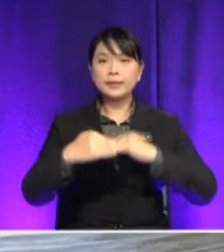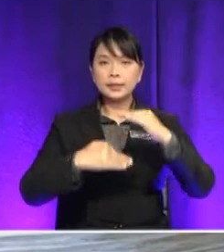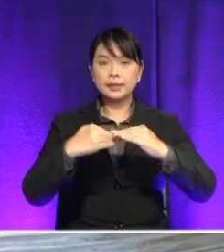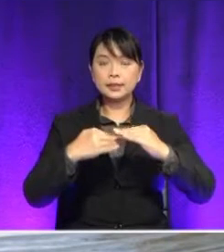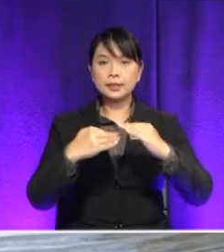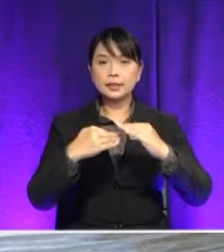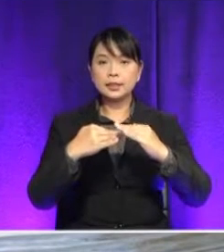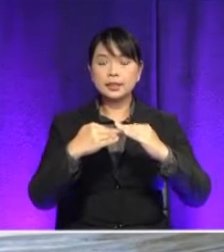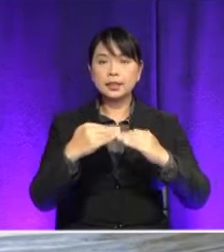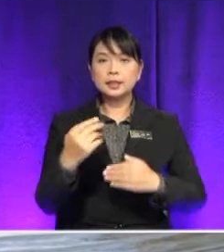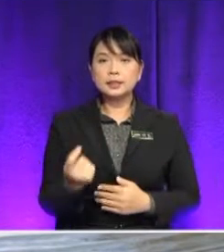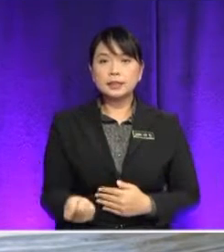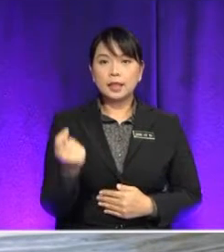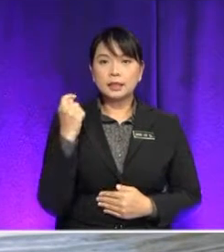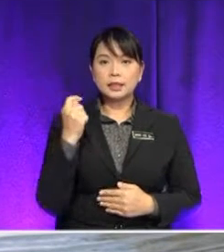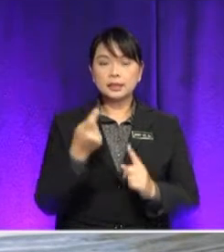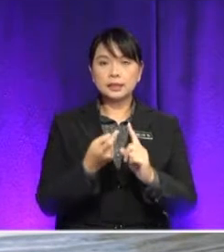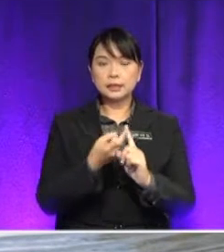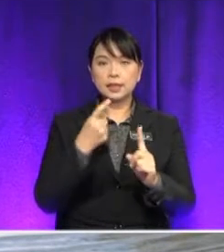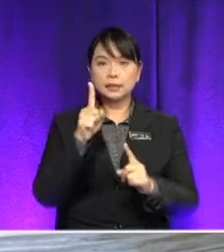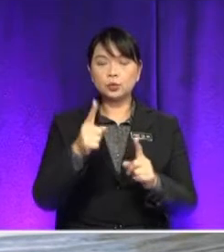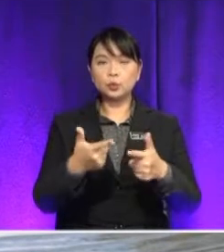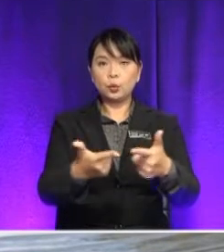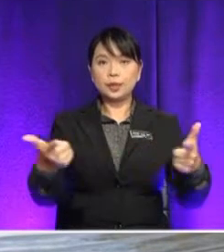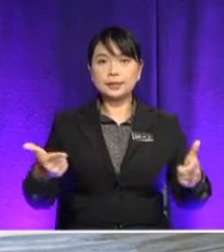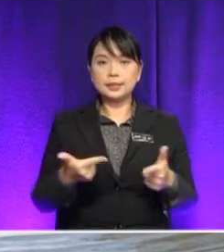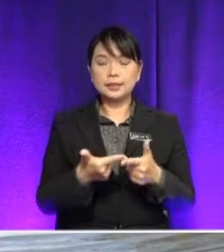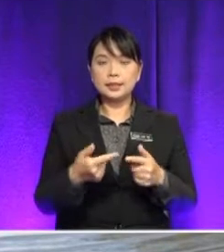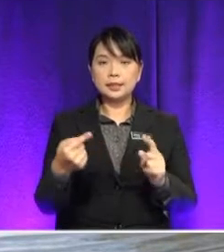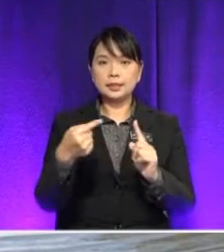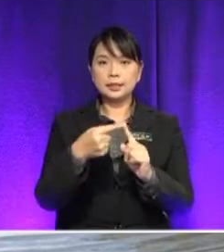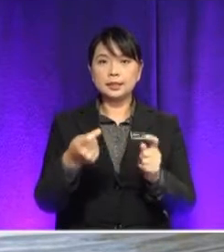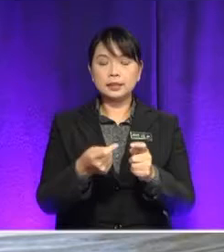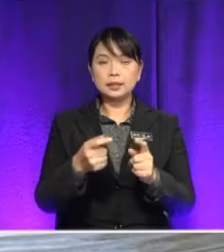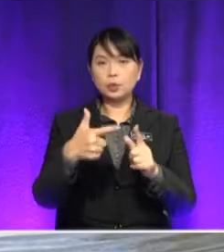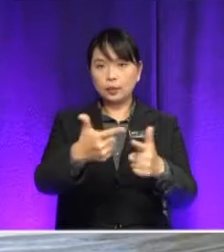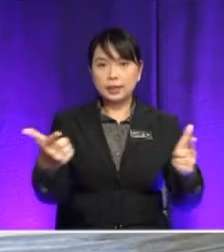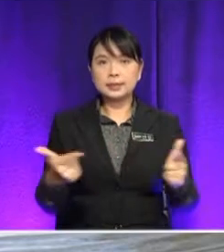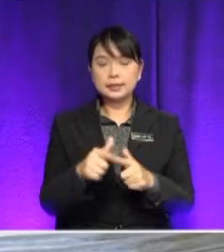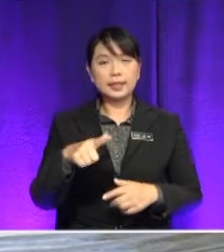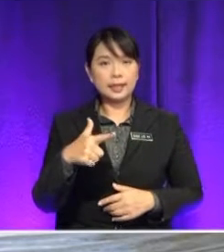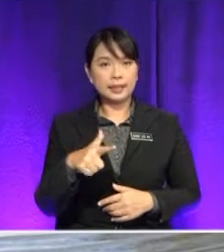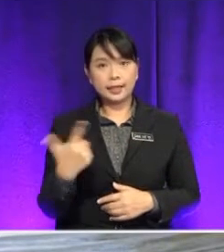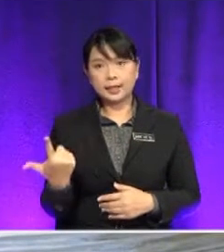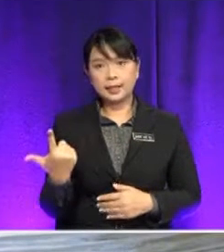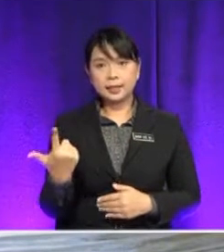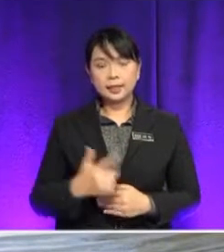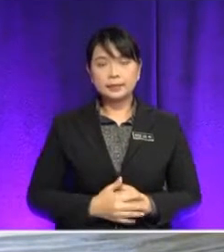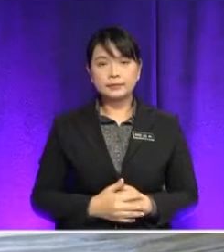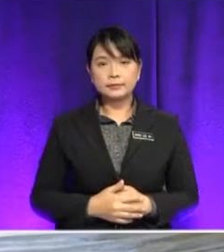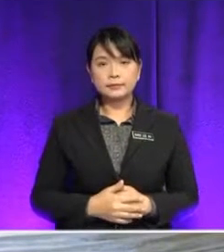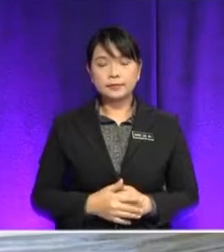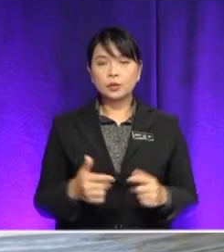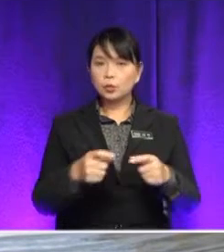dihasilkan oleh gerakan berayun atau bergetar akibat daya luar Oke ah gelombang